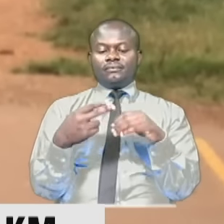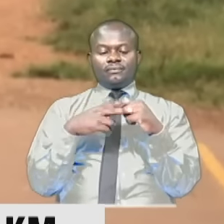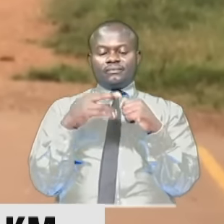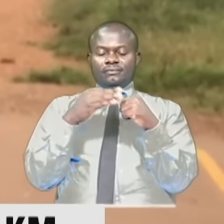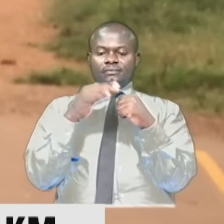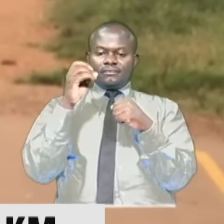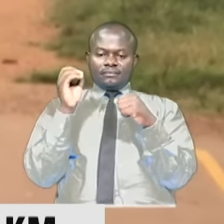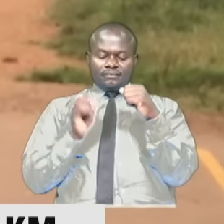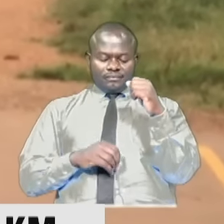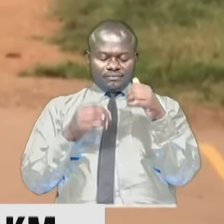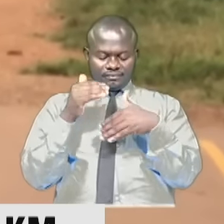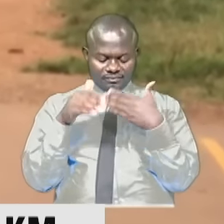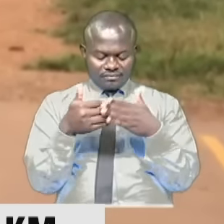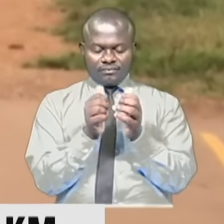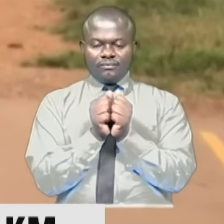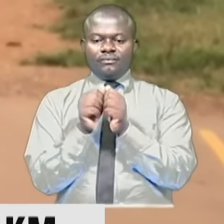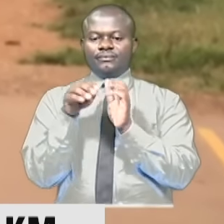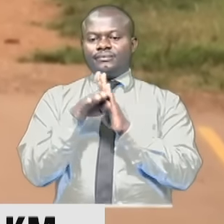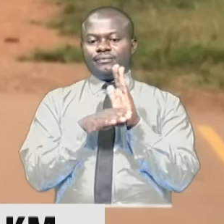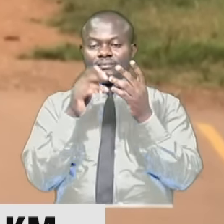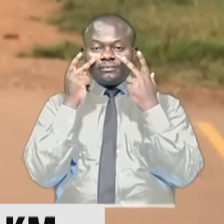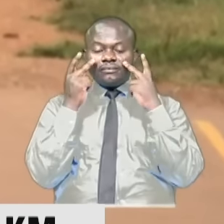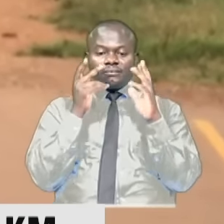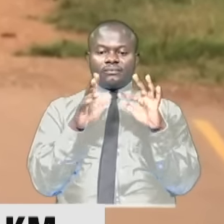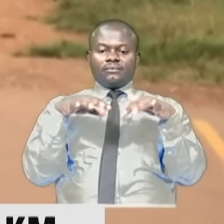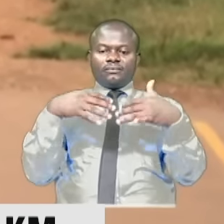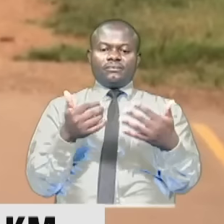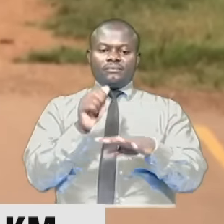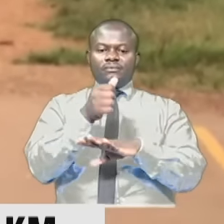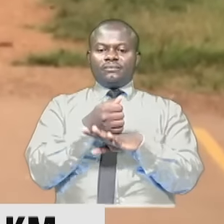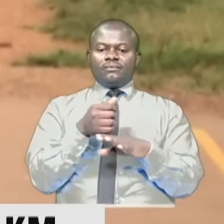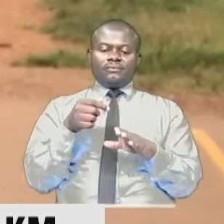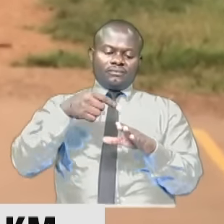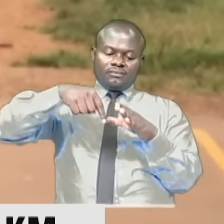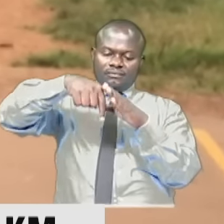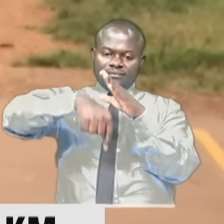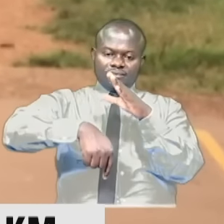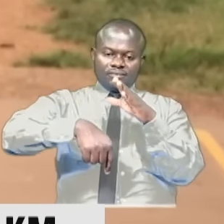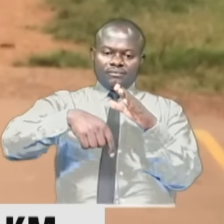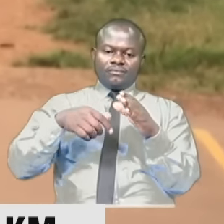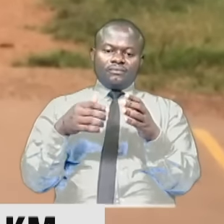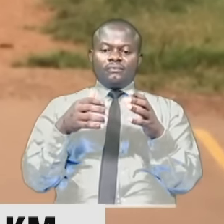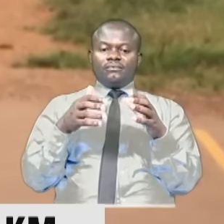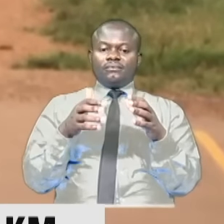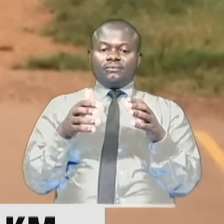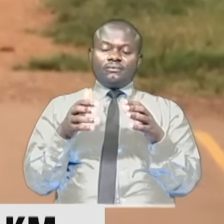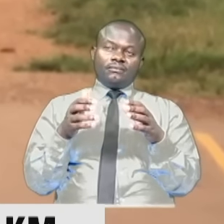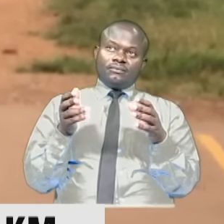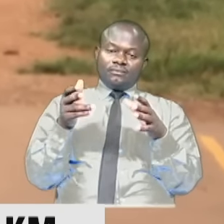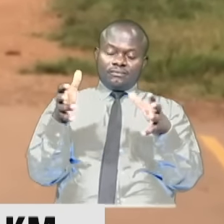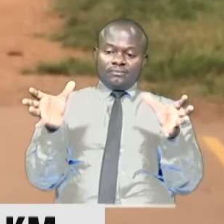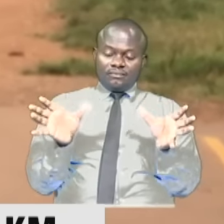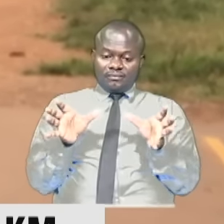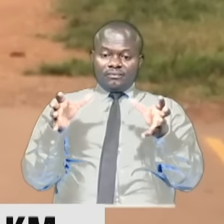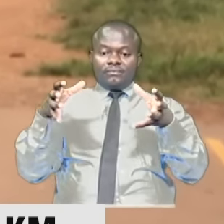78% ubu rero gahunda ihari yo kureba uburyo hajyaho ingomero zafasha kugira ngo ya